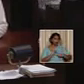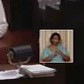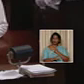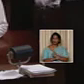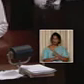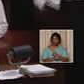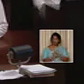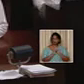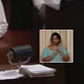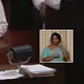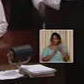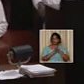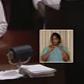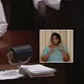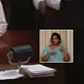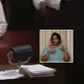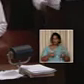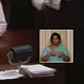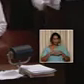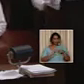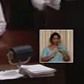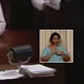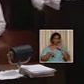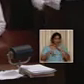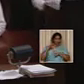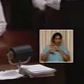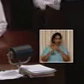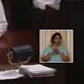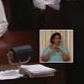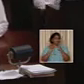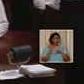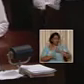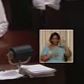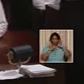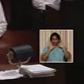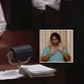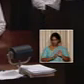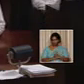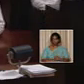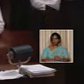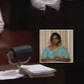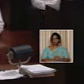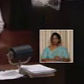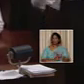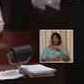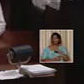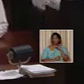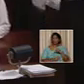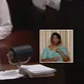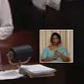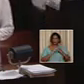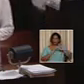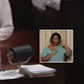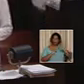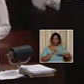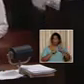ආචාර්යවරුන් ඇතුළු වෘතකින් රසක් අදවන විට රට හැර යාමේ වාතාවරණයක් උදා වී තිබෙනවා මේ නිසා රාජ්‍ය